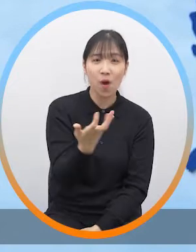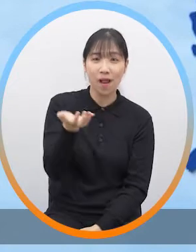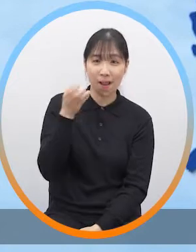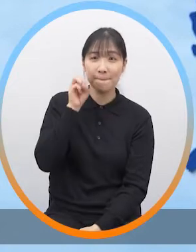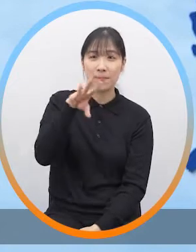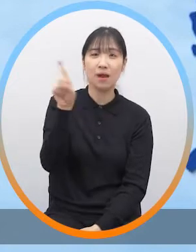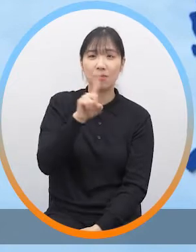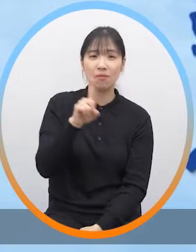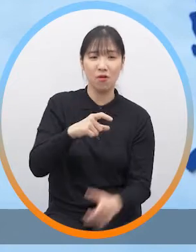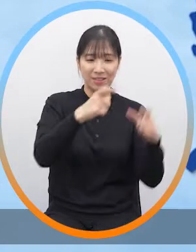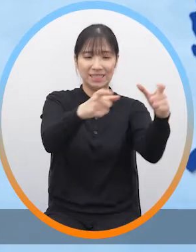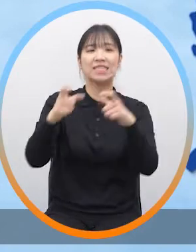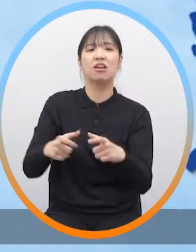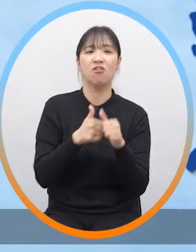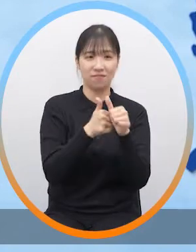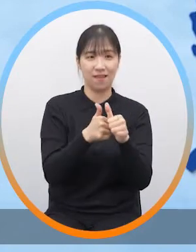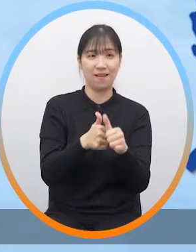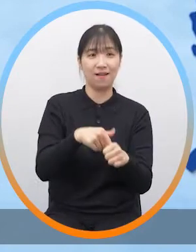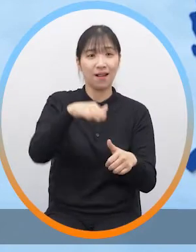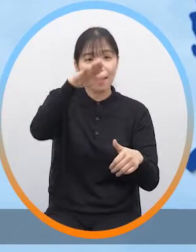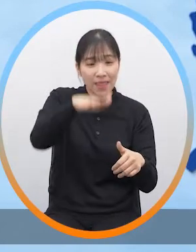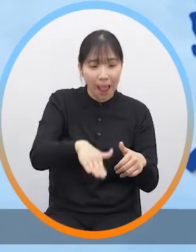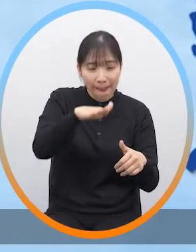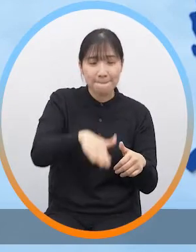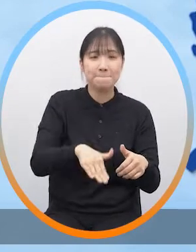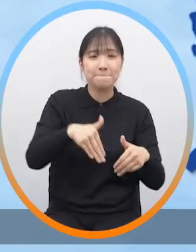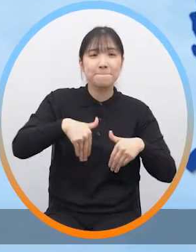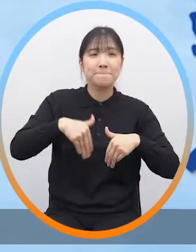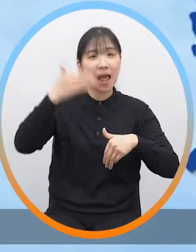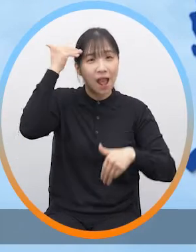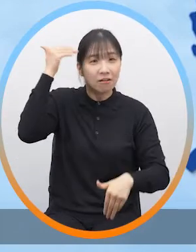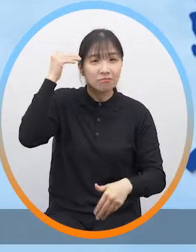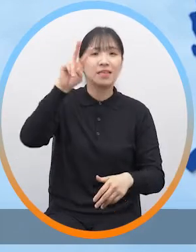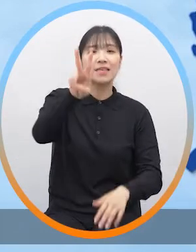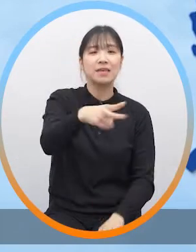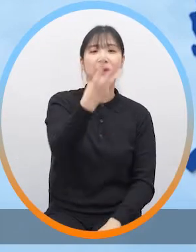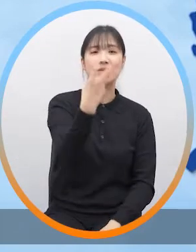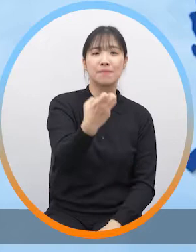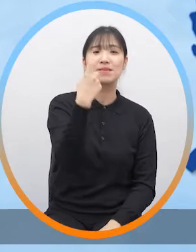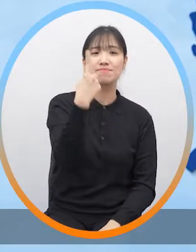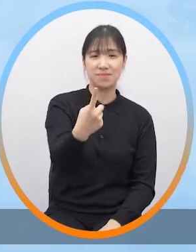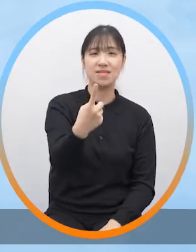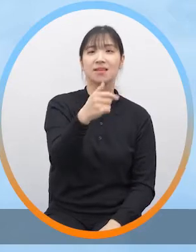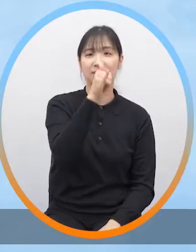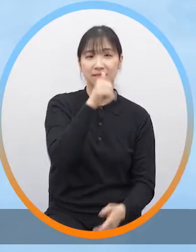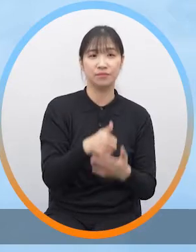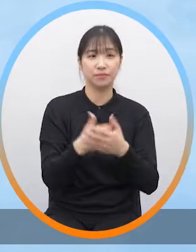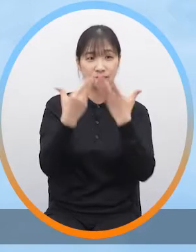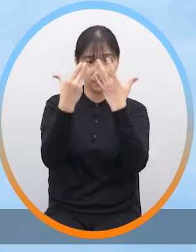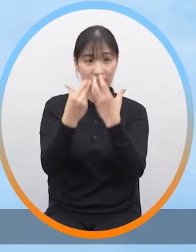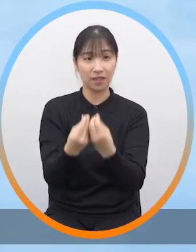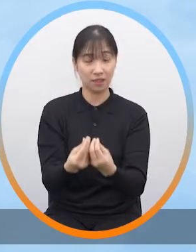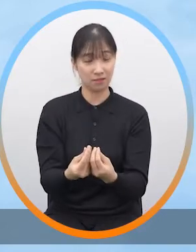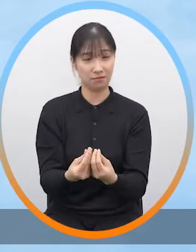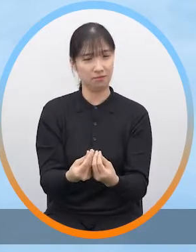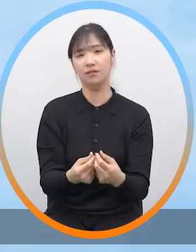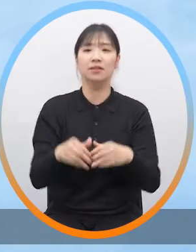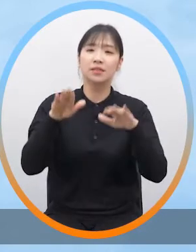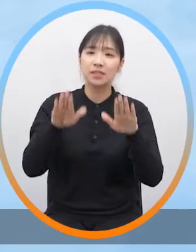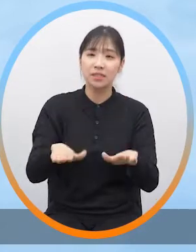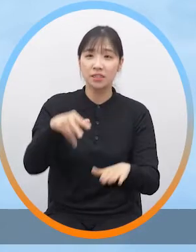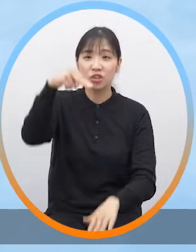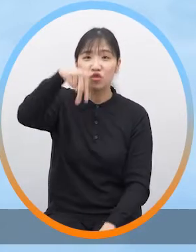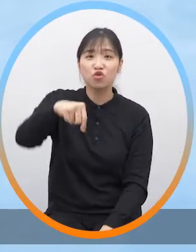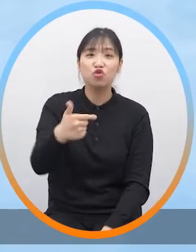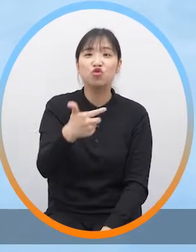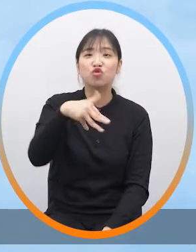것처럼 9년단인데 남한에만 231개의 향교가 있습니다. 예를 들어서 지금의 순천